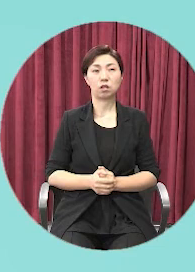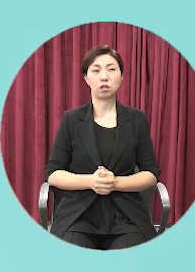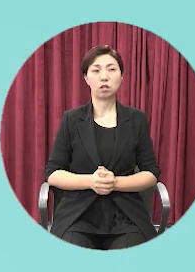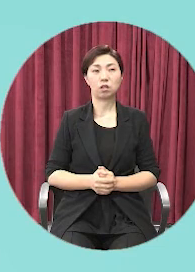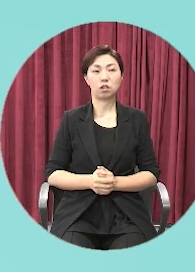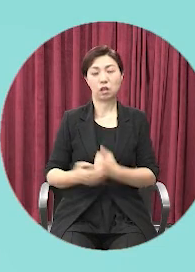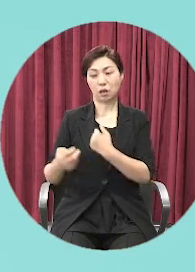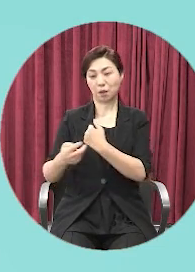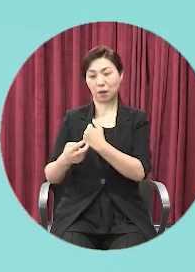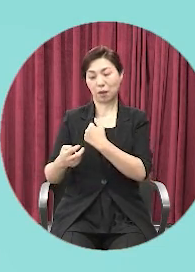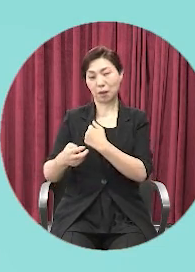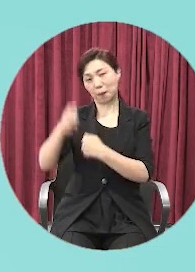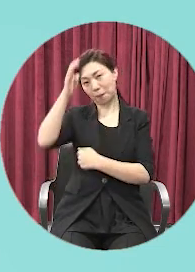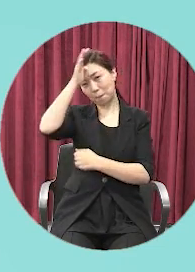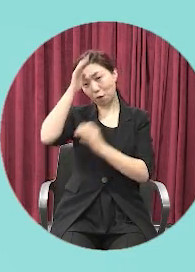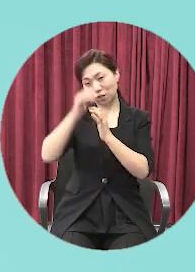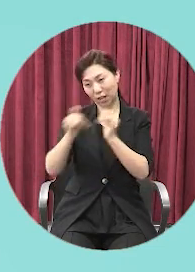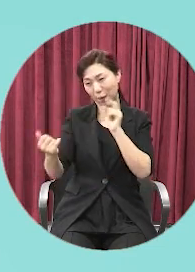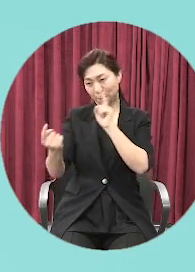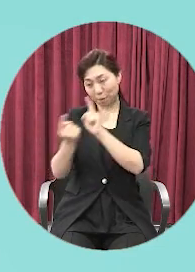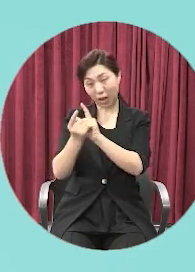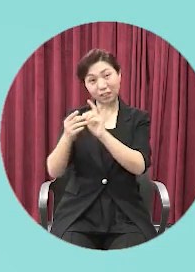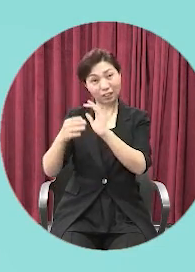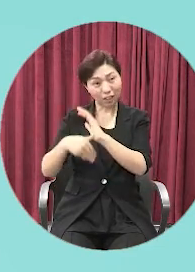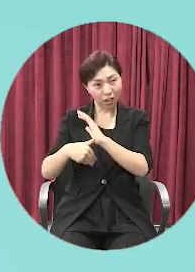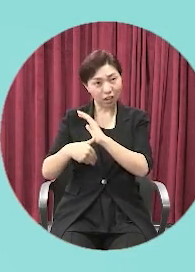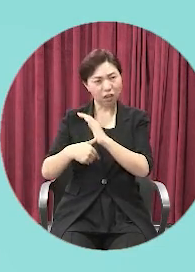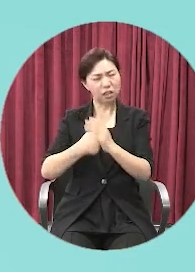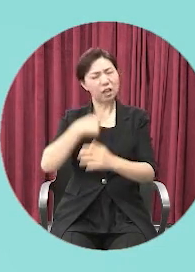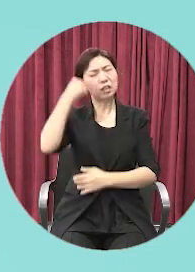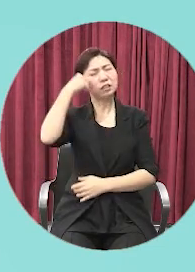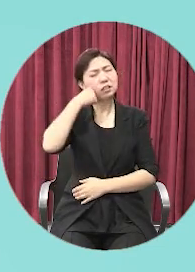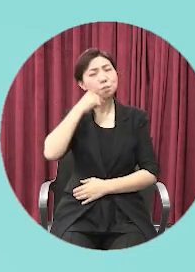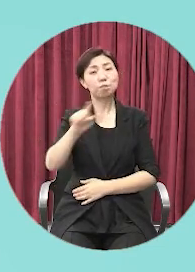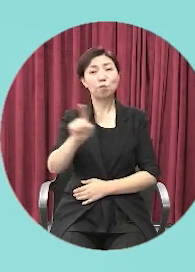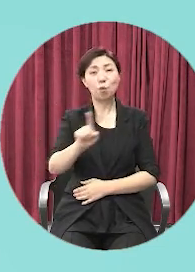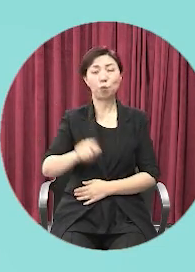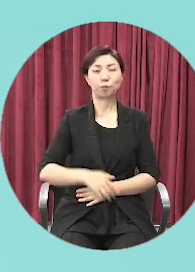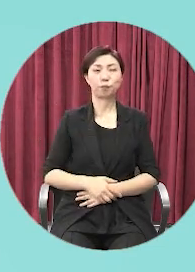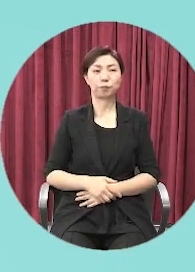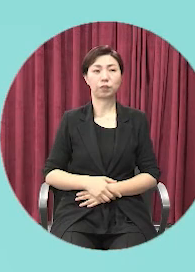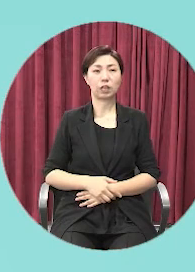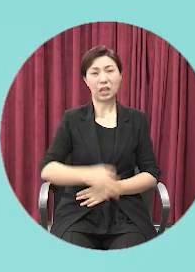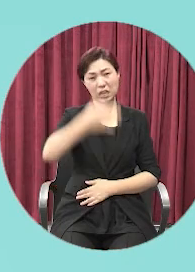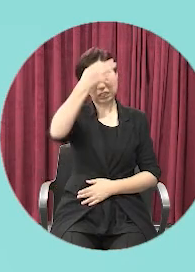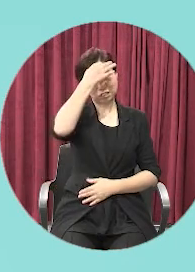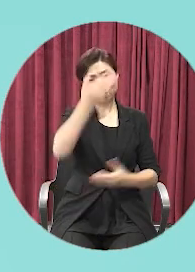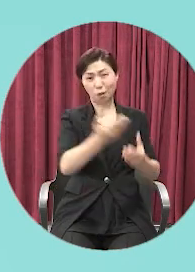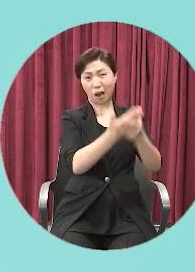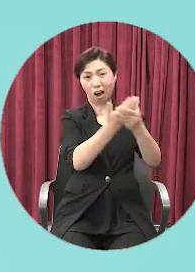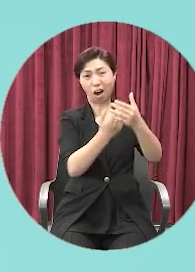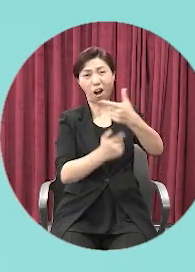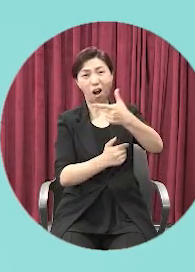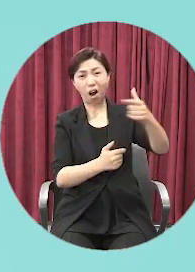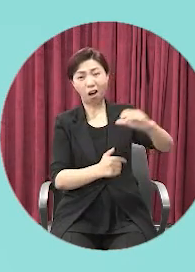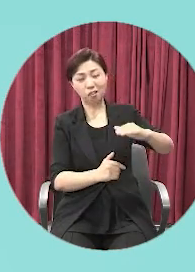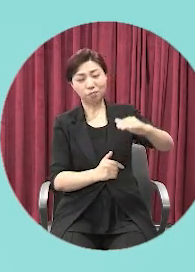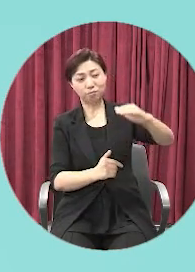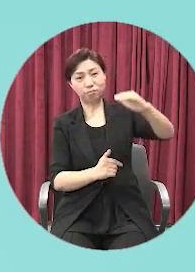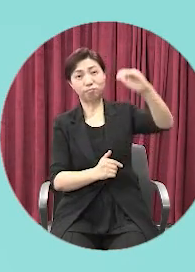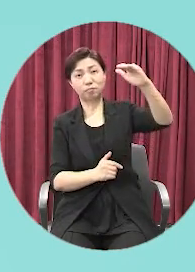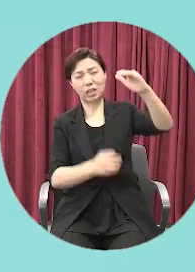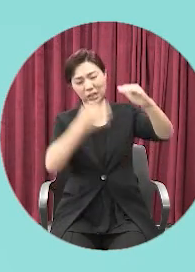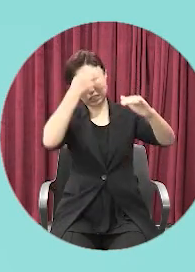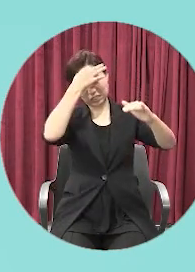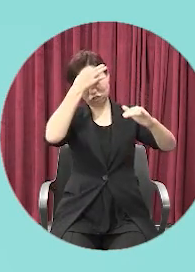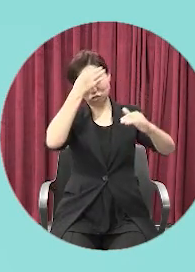환자를 보거나 또는 이제 그렇게 할 경우에 느끼는 것 중에 하나는 개발은 많이 되고 있는데, 뭐 아까 그 뭐